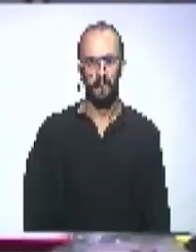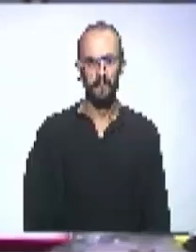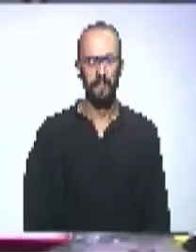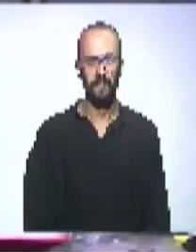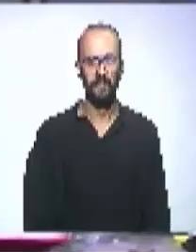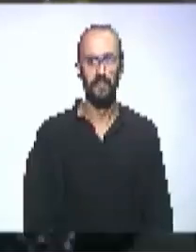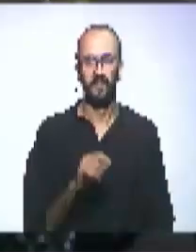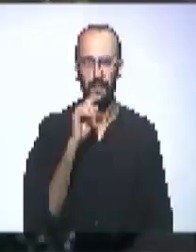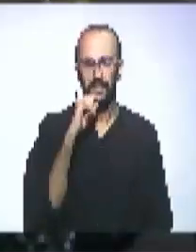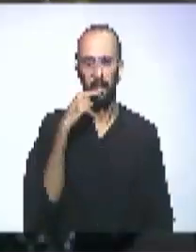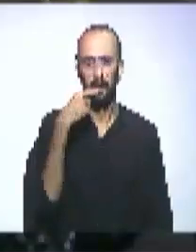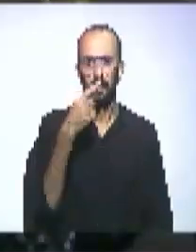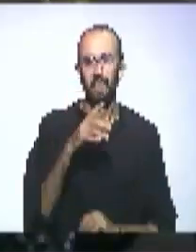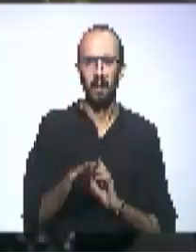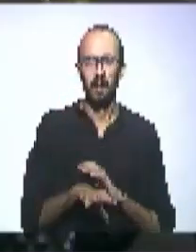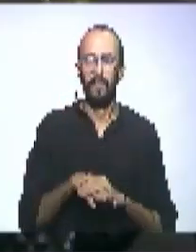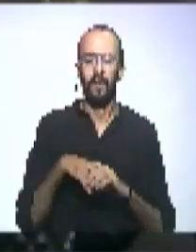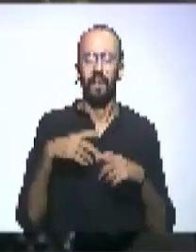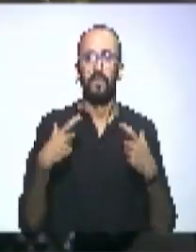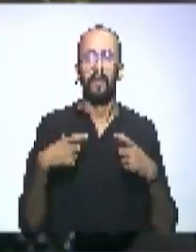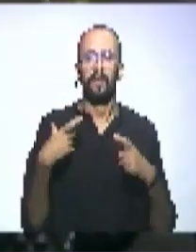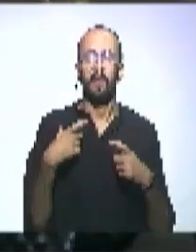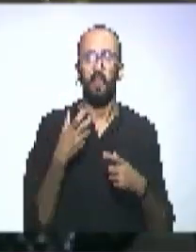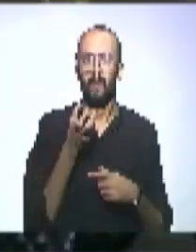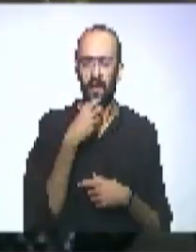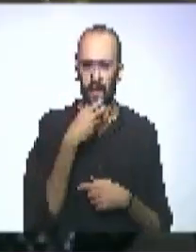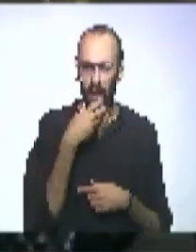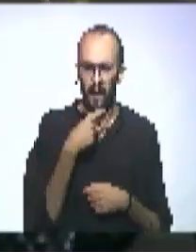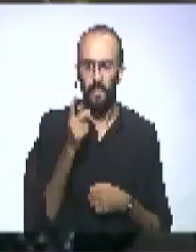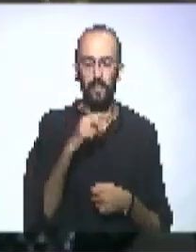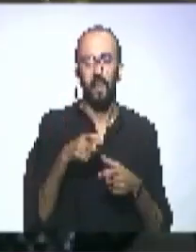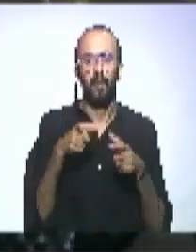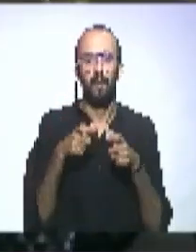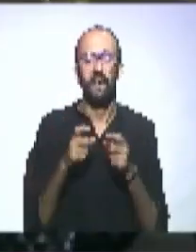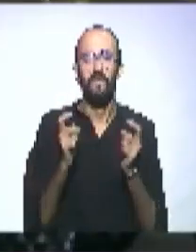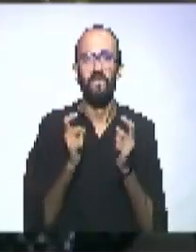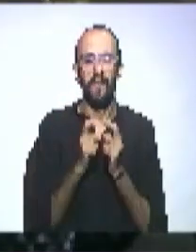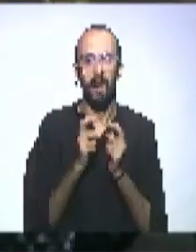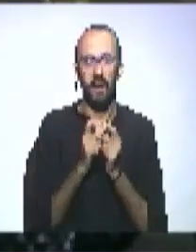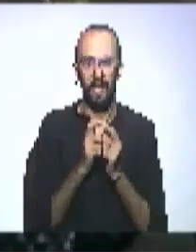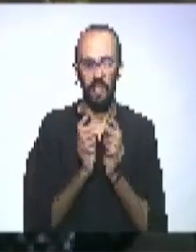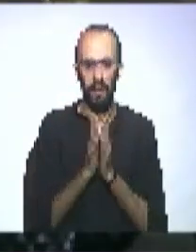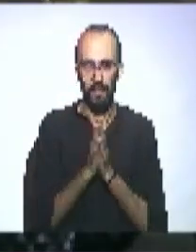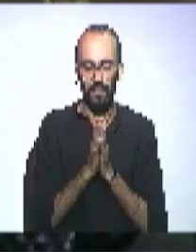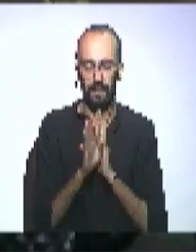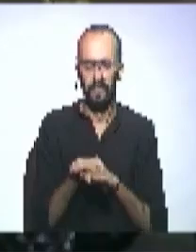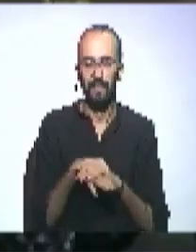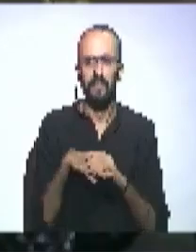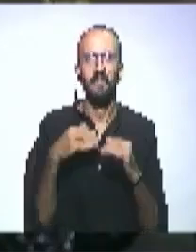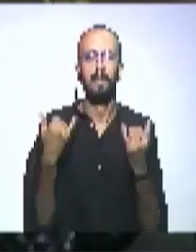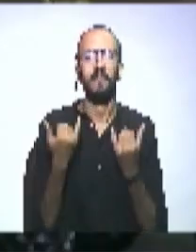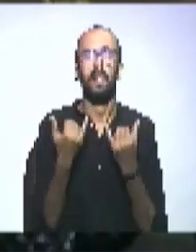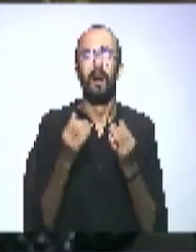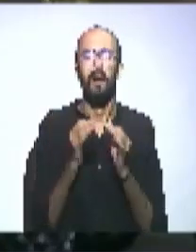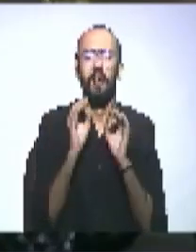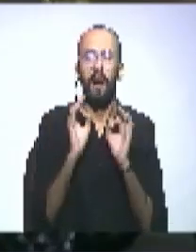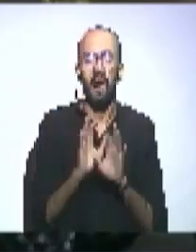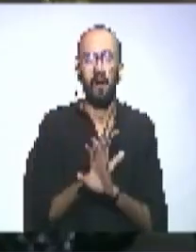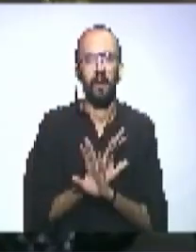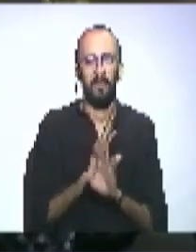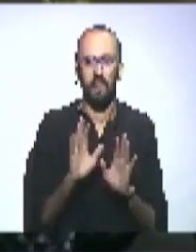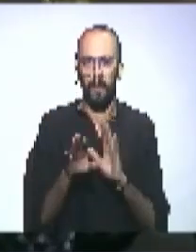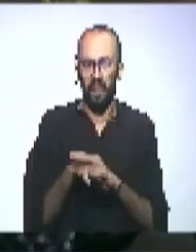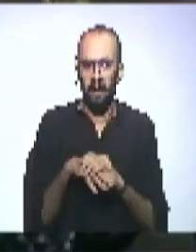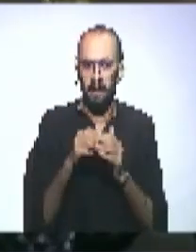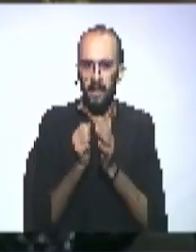عملنا فطيره التفاح وعملنا برجر الفراخ، شيف ورانا طرق بسيطة خالص ان احنا نقدر ننفذها في